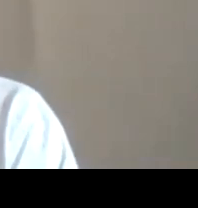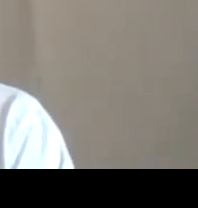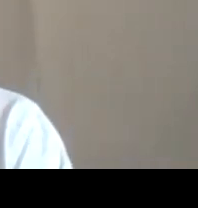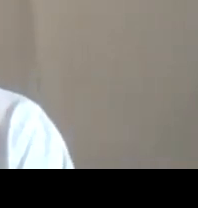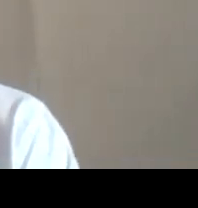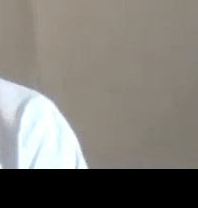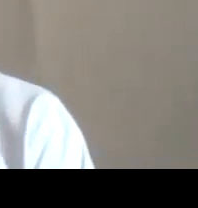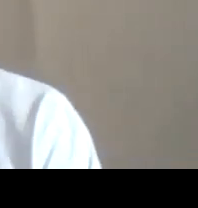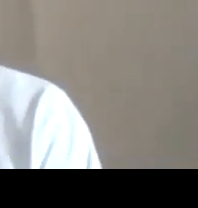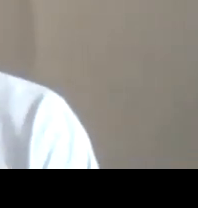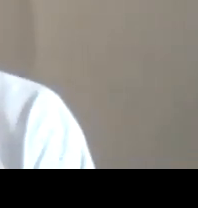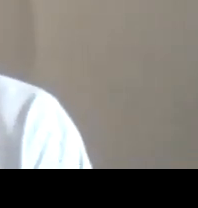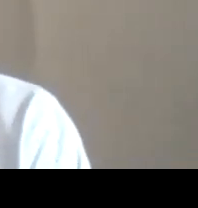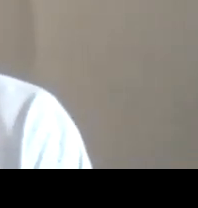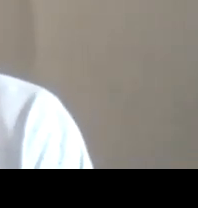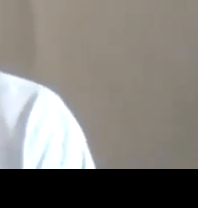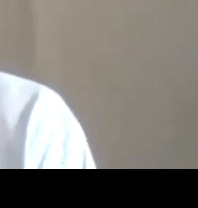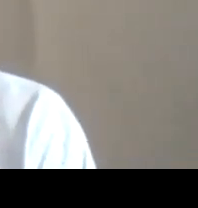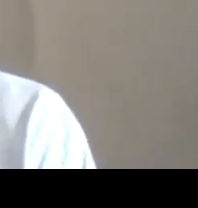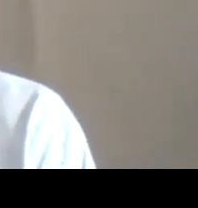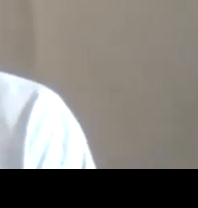La learn English. Like to learn English.